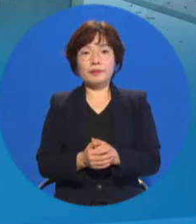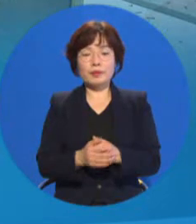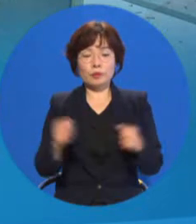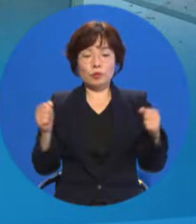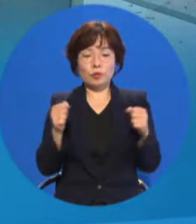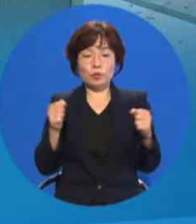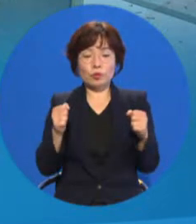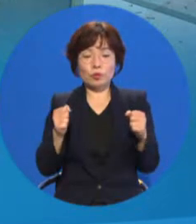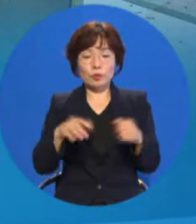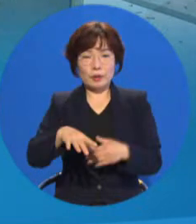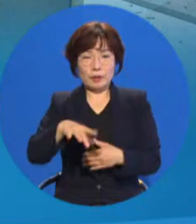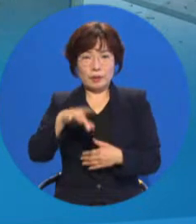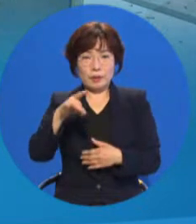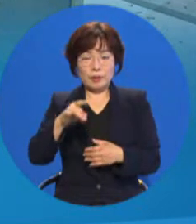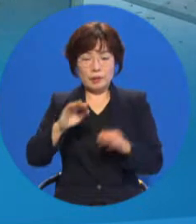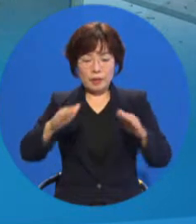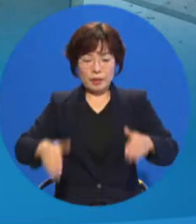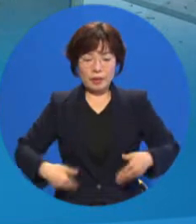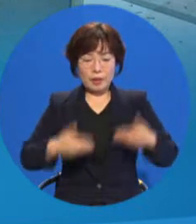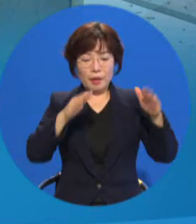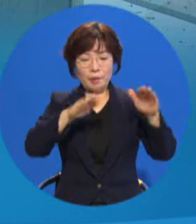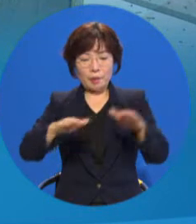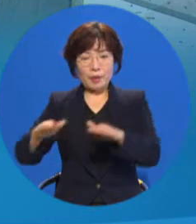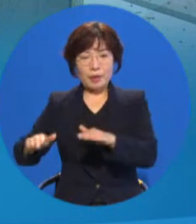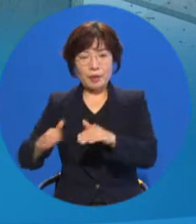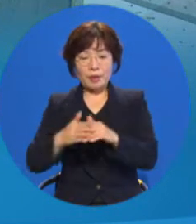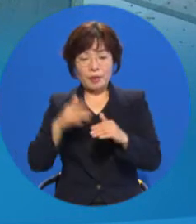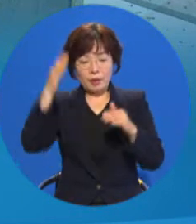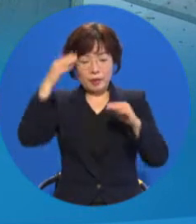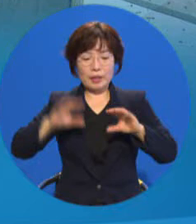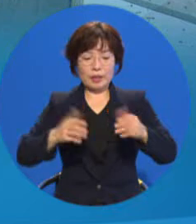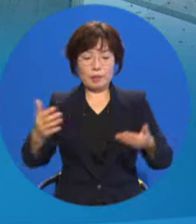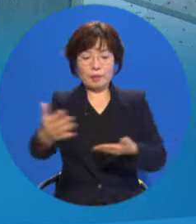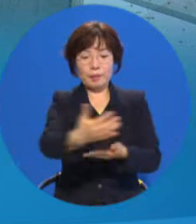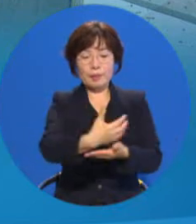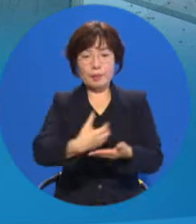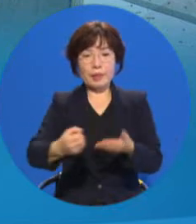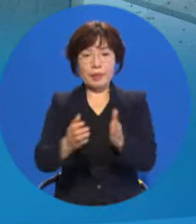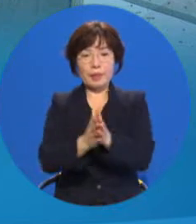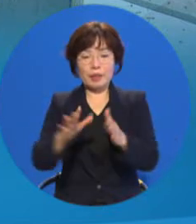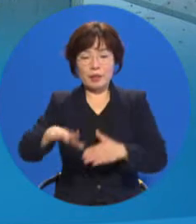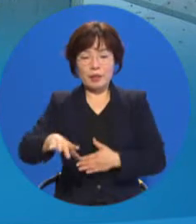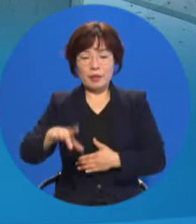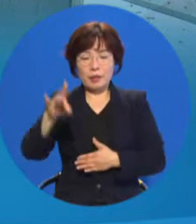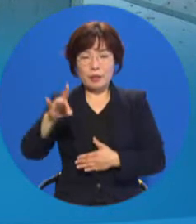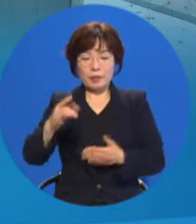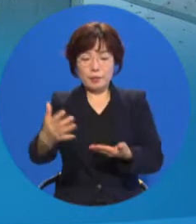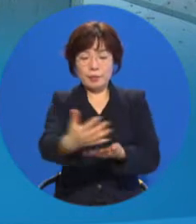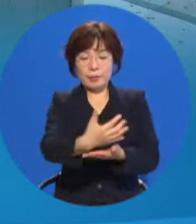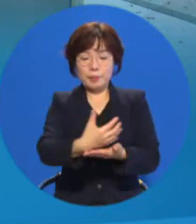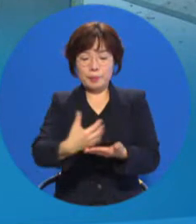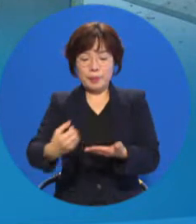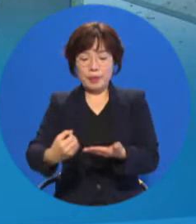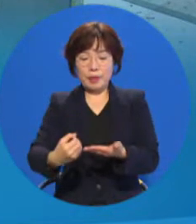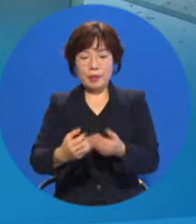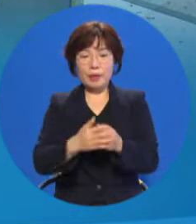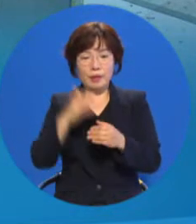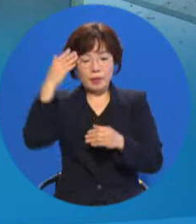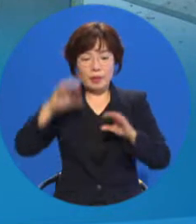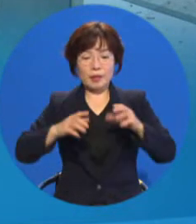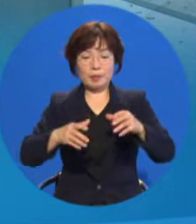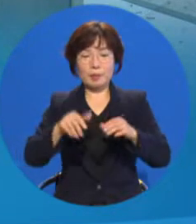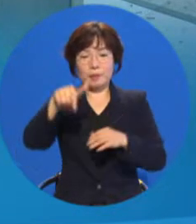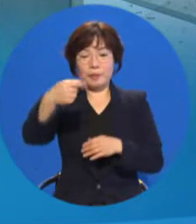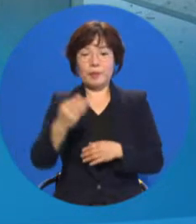겨울 초입에 들어선 남해안 해역에서 김수확이 시작됐습니다. 특히 처음 채취하는 핵김을 곱창김이라고